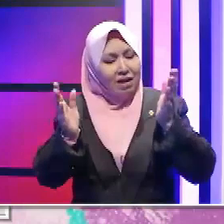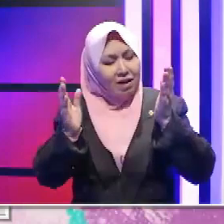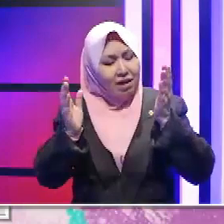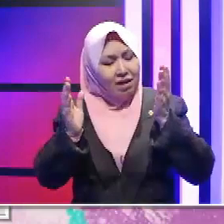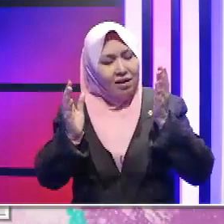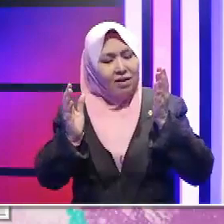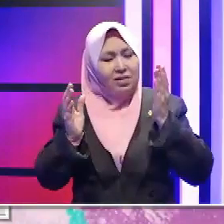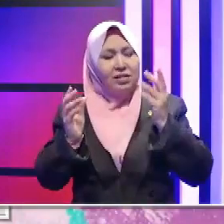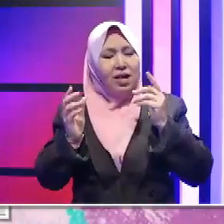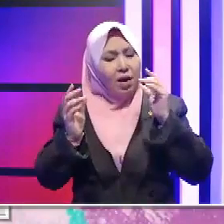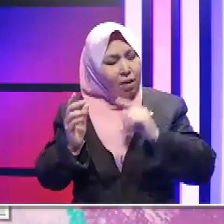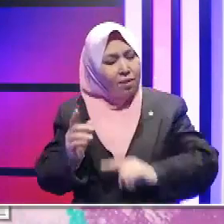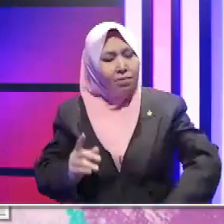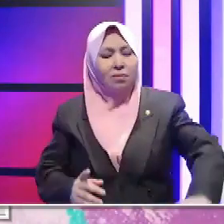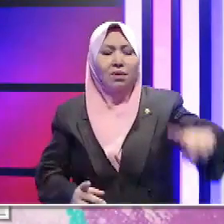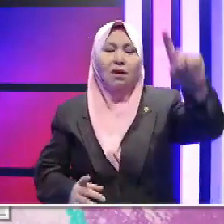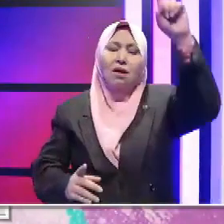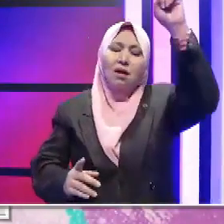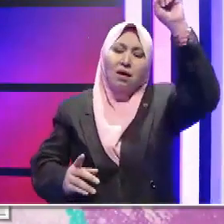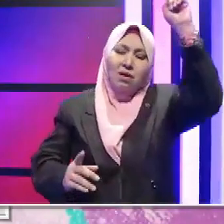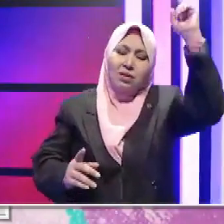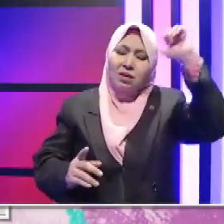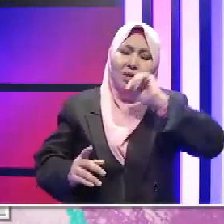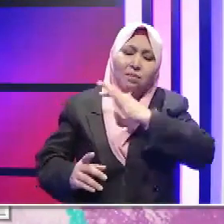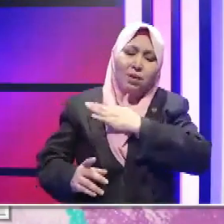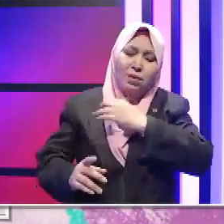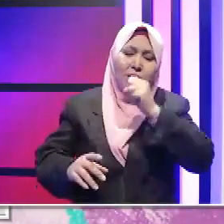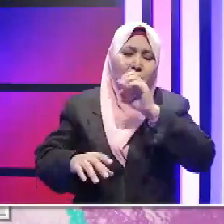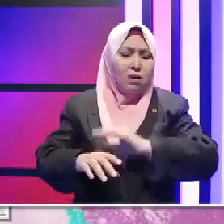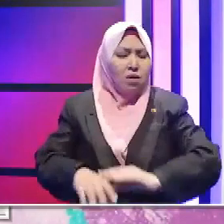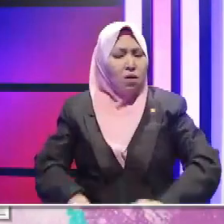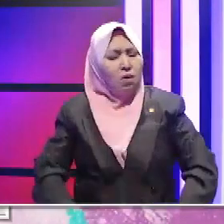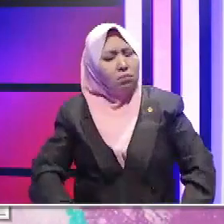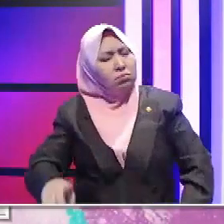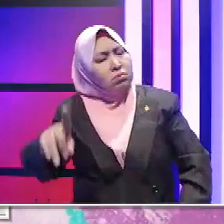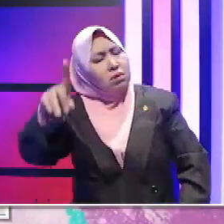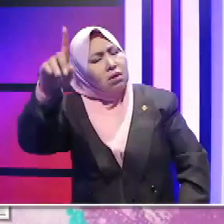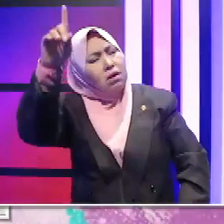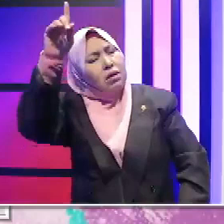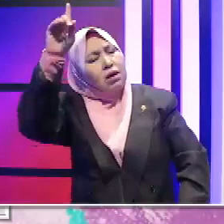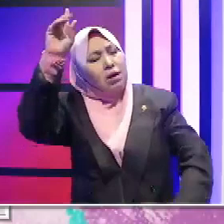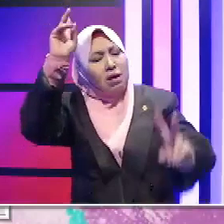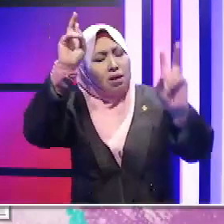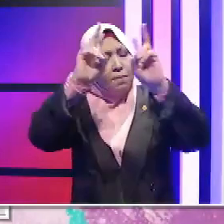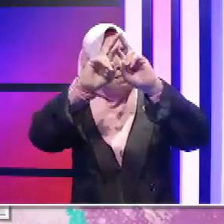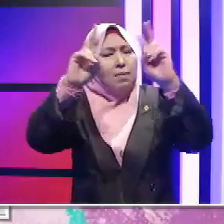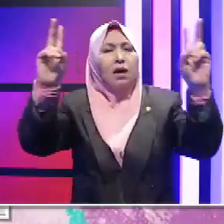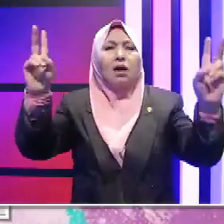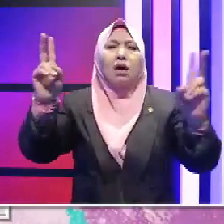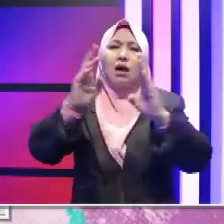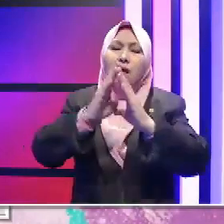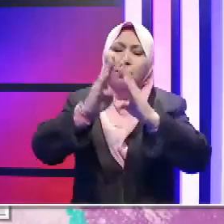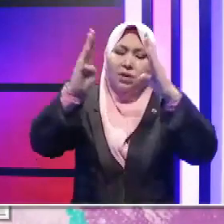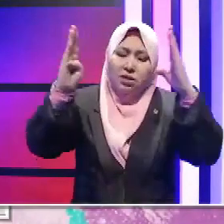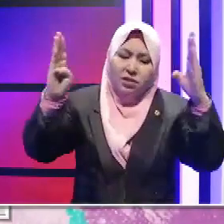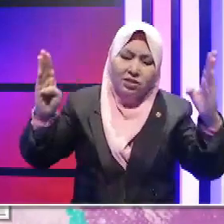minum biru langit laiyli